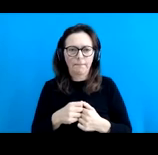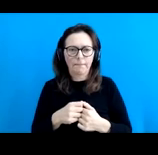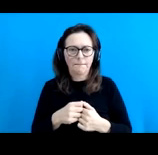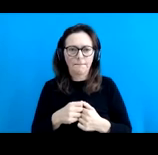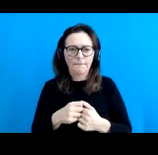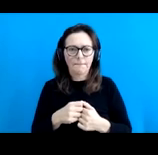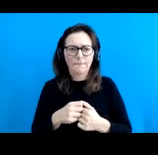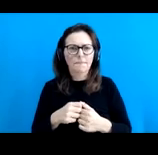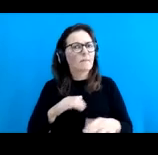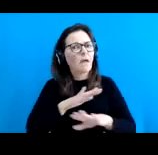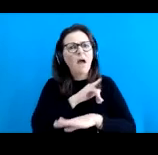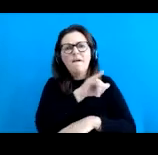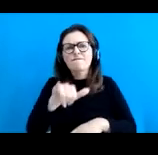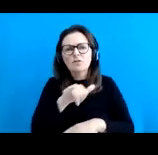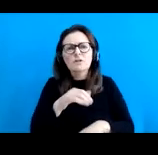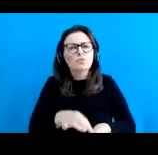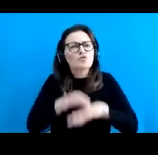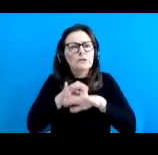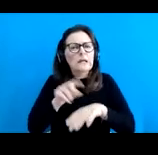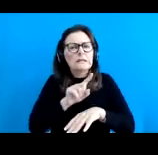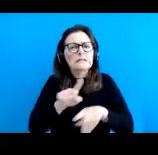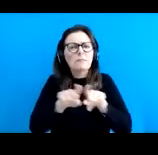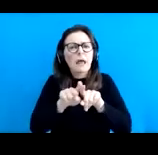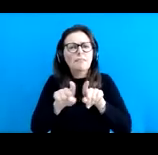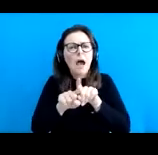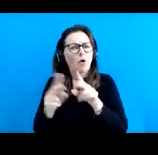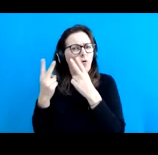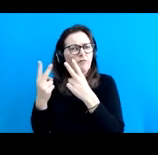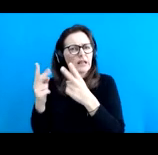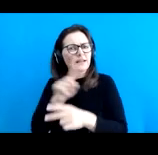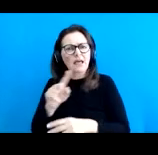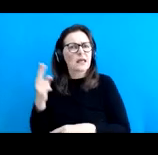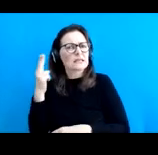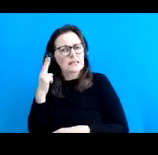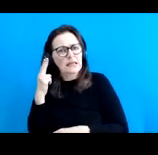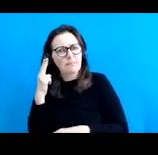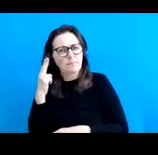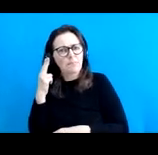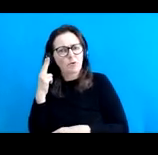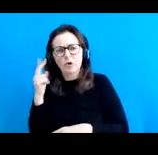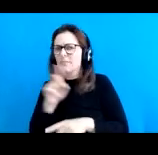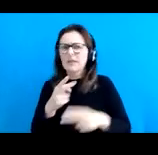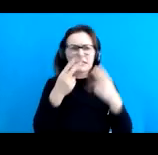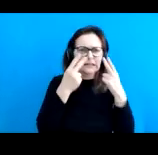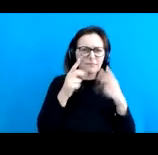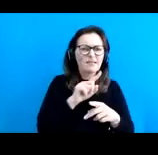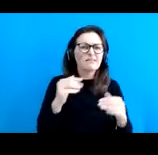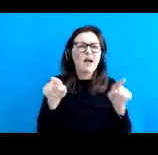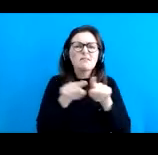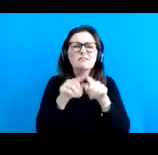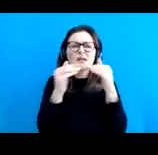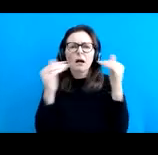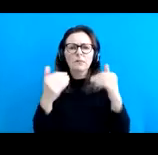Vse skozi sem čutila, da nisem enakovredna ne slepim, ne gluhim, da nisem z njimi na isti ravni. Sama sebe